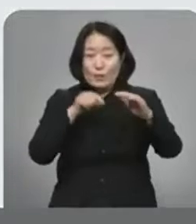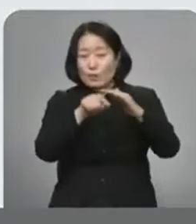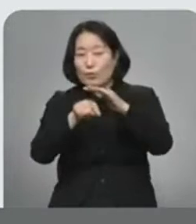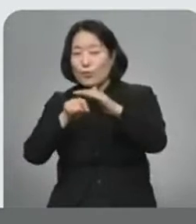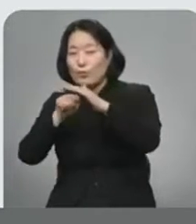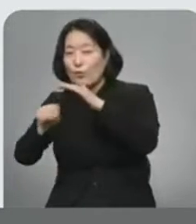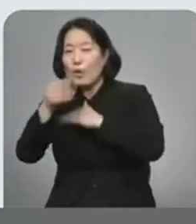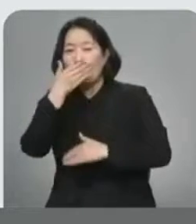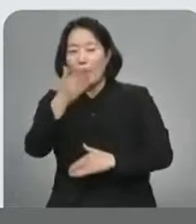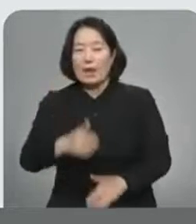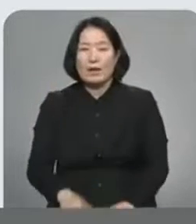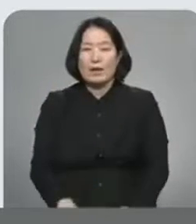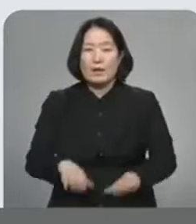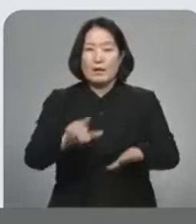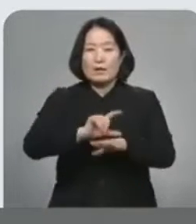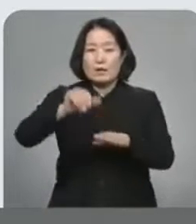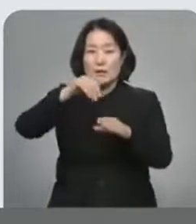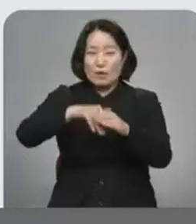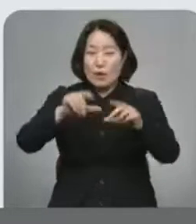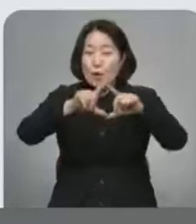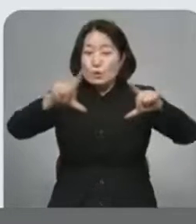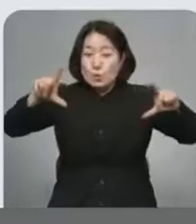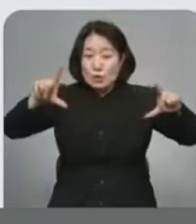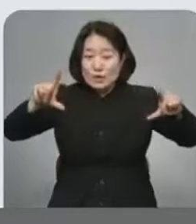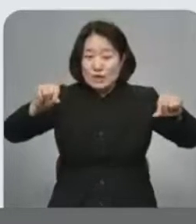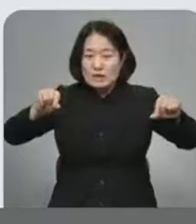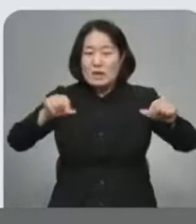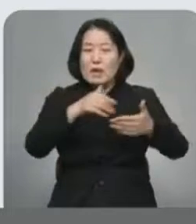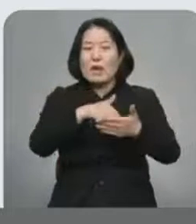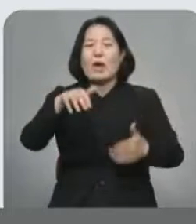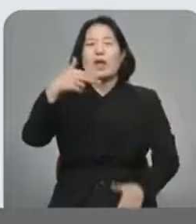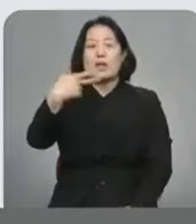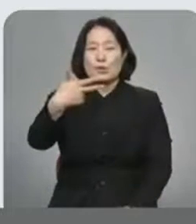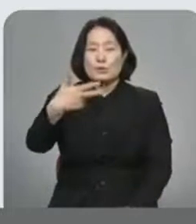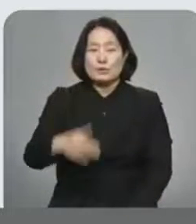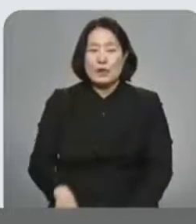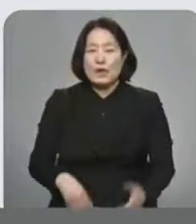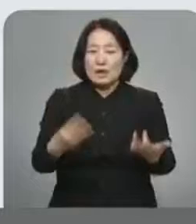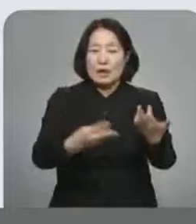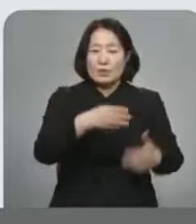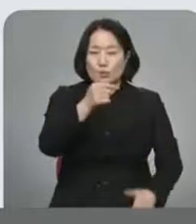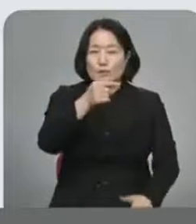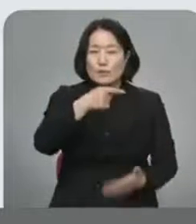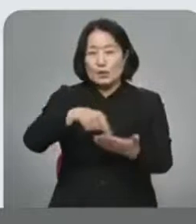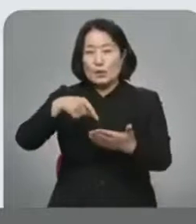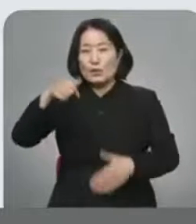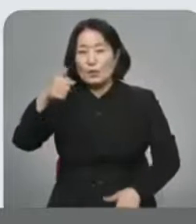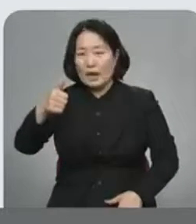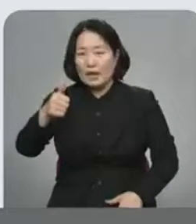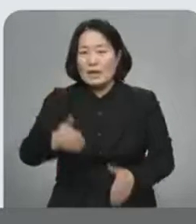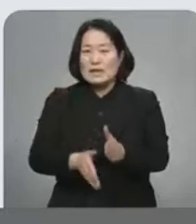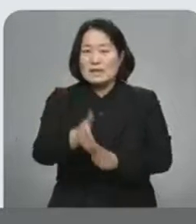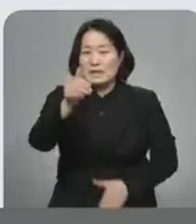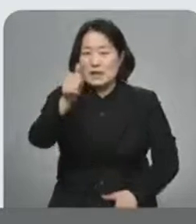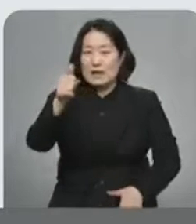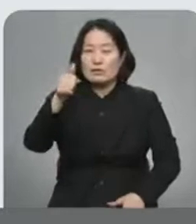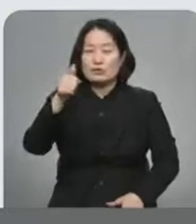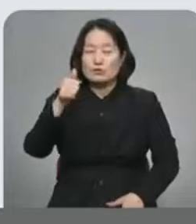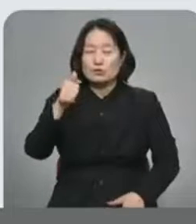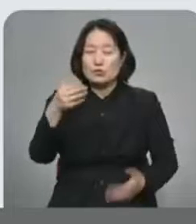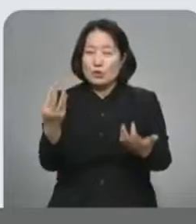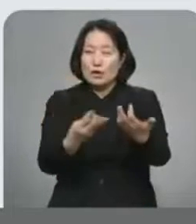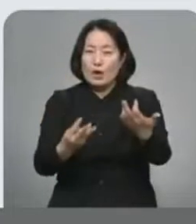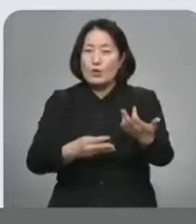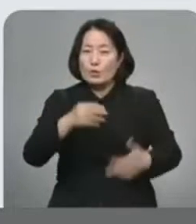됩니다 이번 지방선거에서 받는 투표 용지는 모두 7장 입니다 강원 도지사와 교육감 시장 군수 도의원